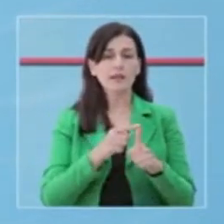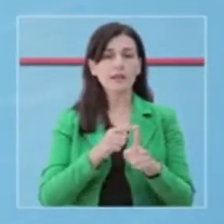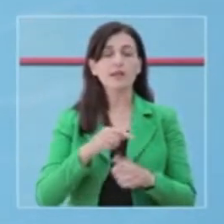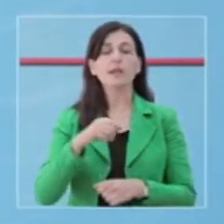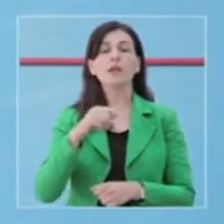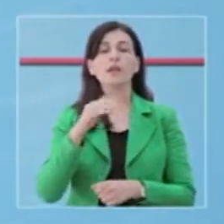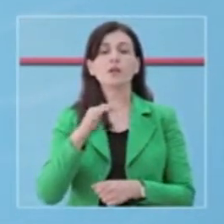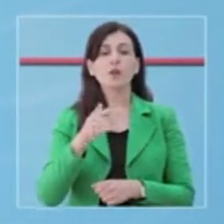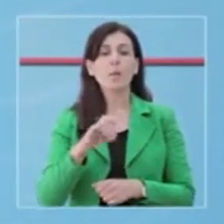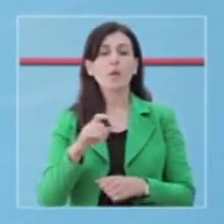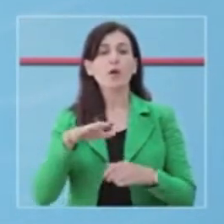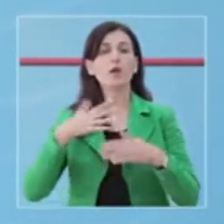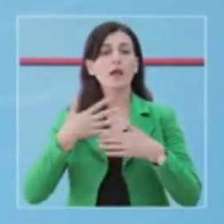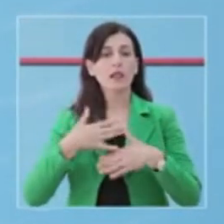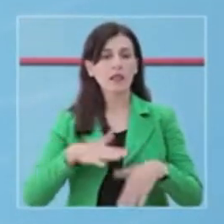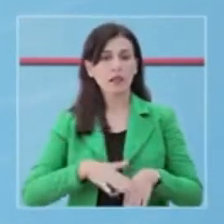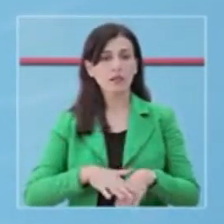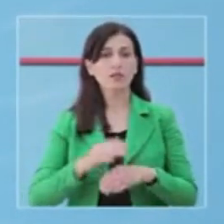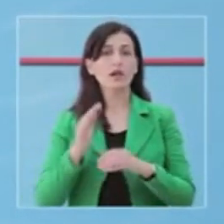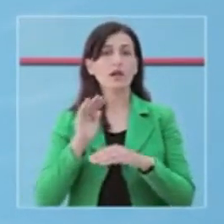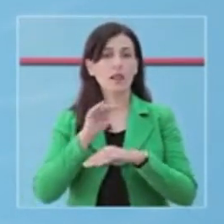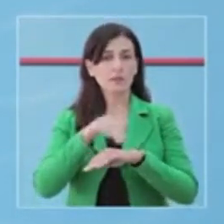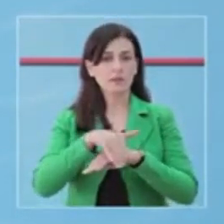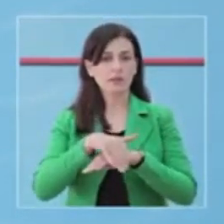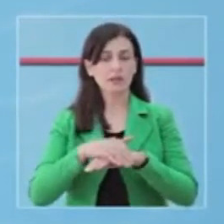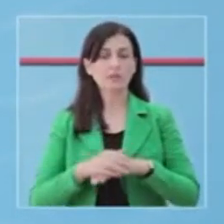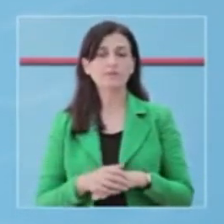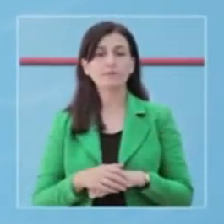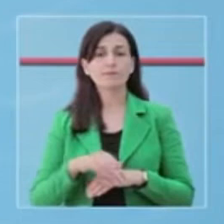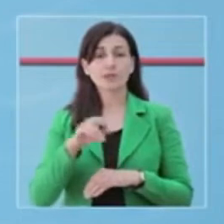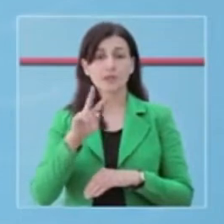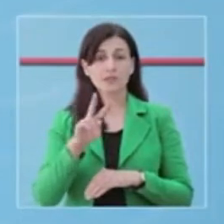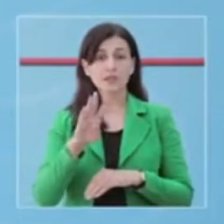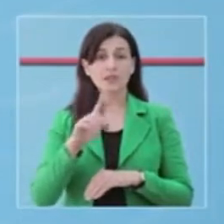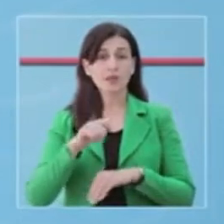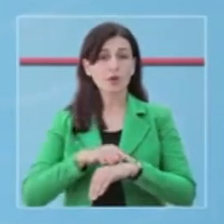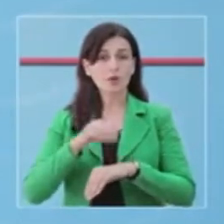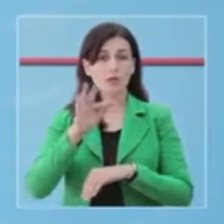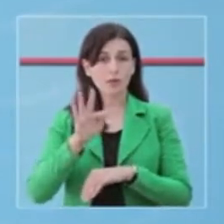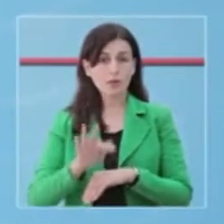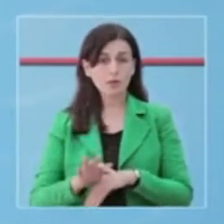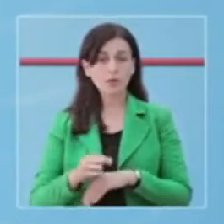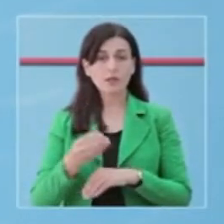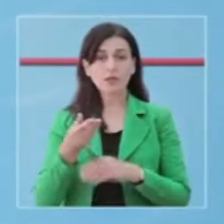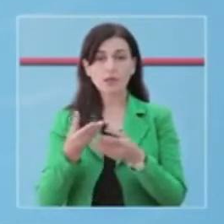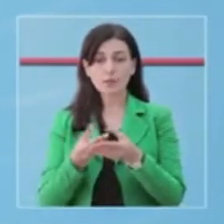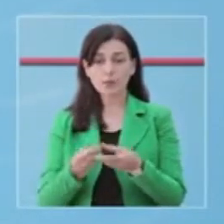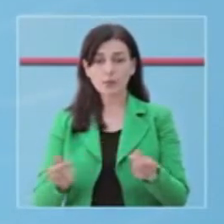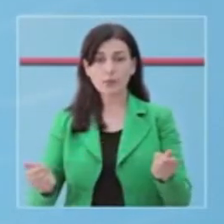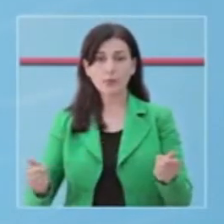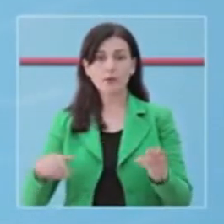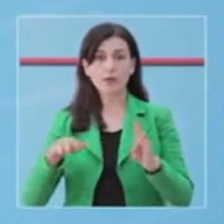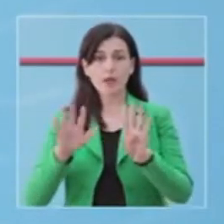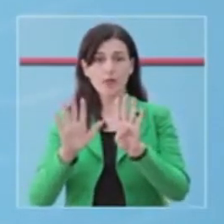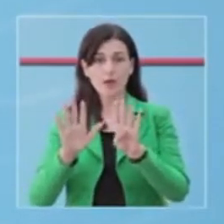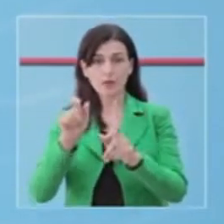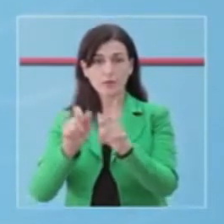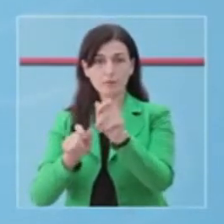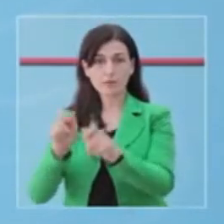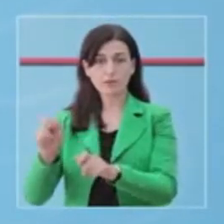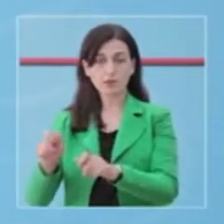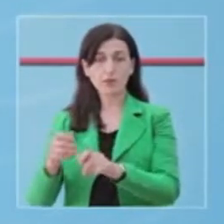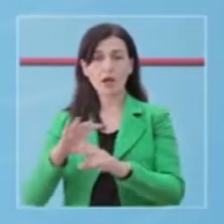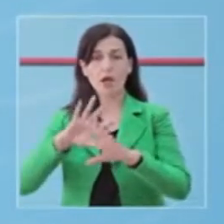përkatësisht në Tropoj, Lezhë, Elbasan. Gjatë 24 orëve të fundit janë shëruar 9 qytetarë, duke e